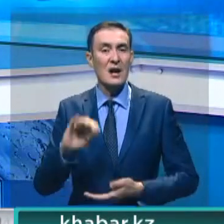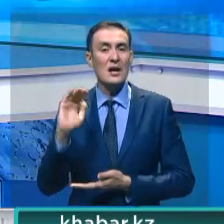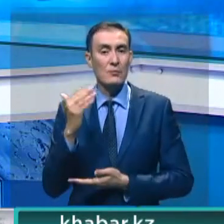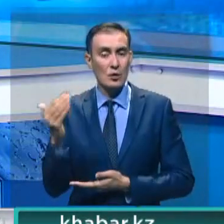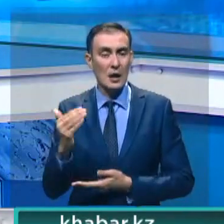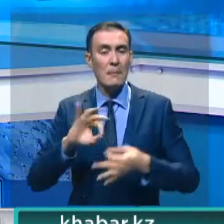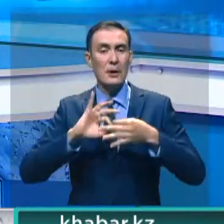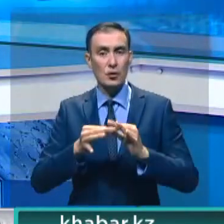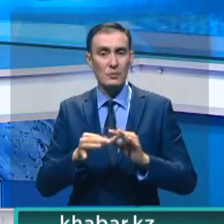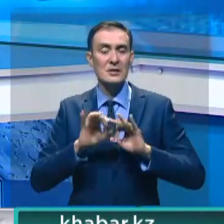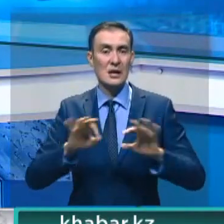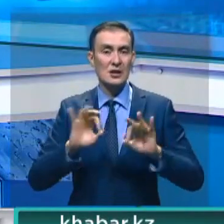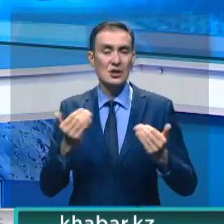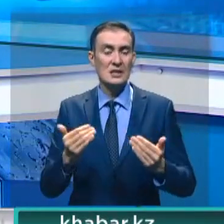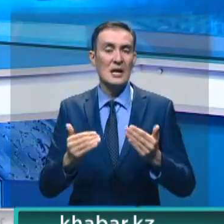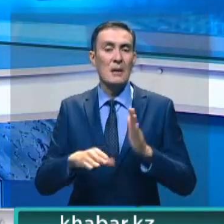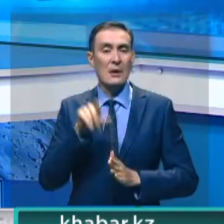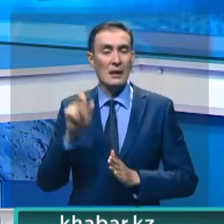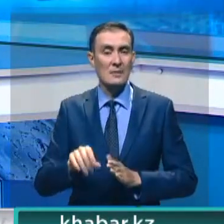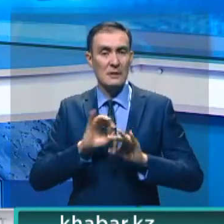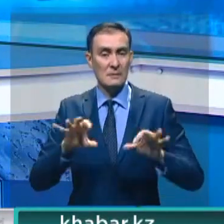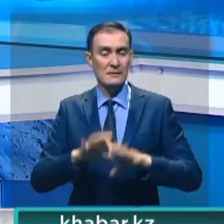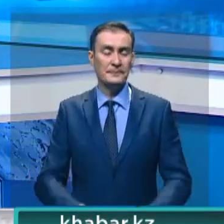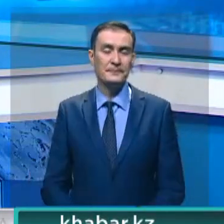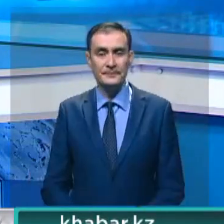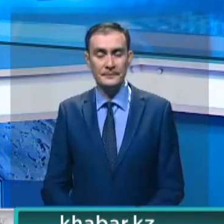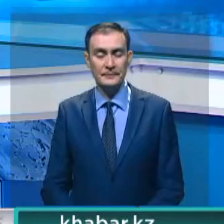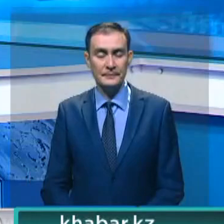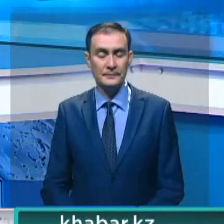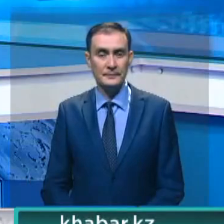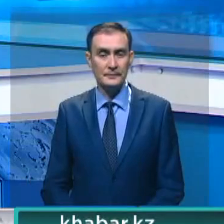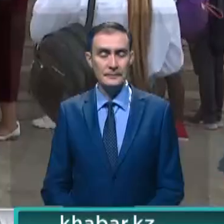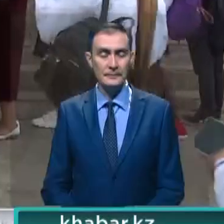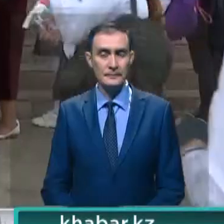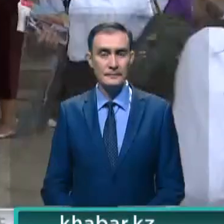прав ребенка с подробностями наши парламентские обозреватели.